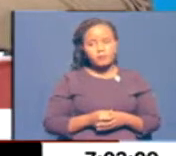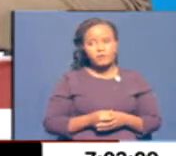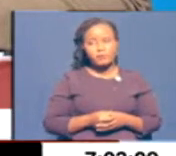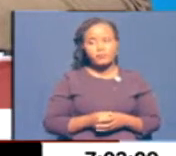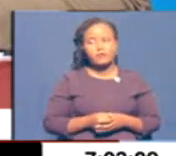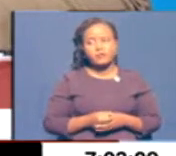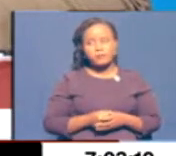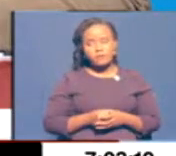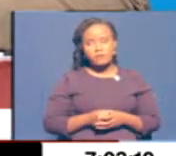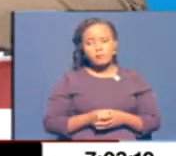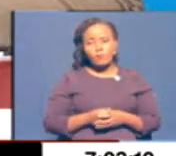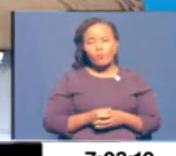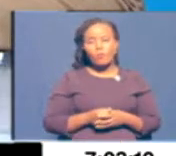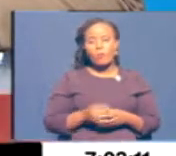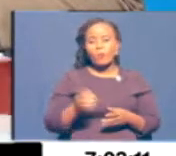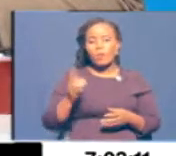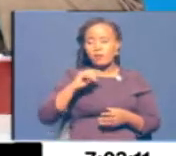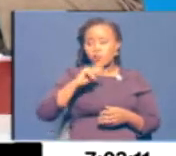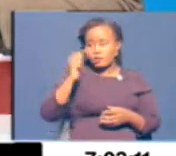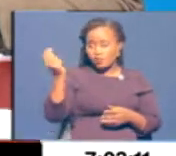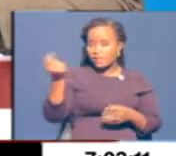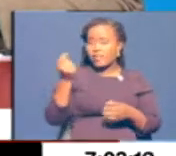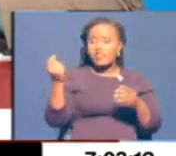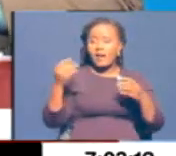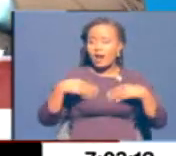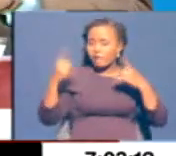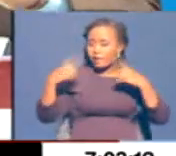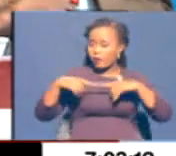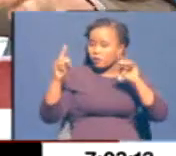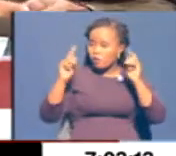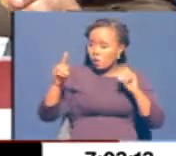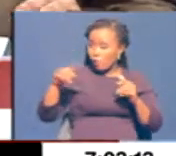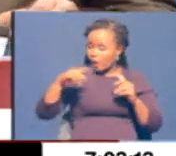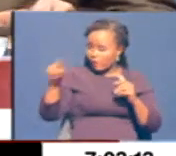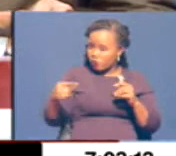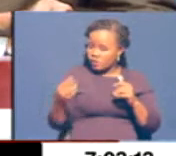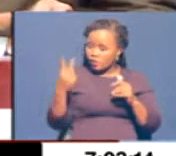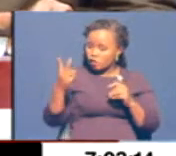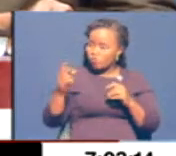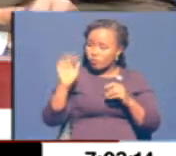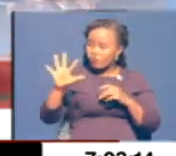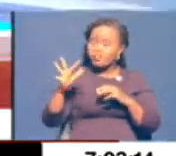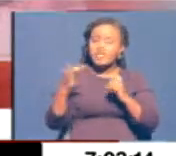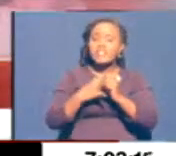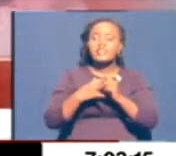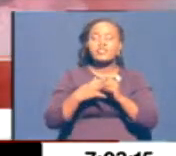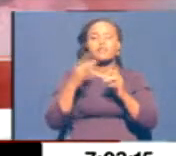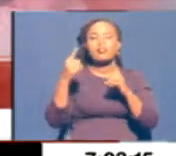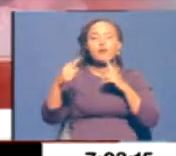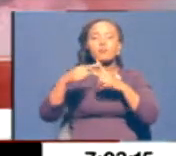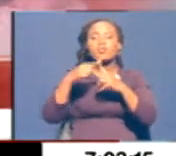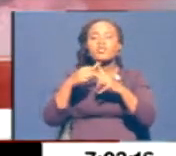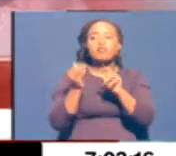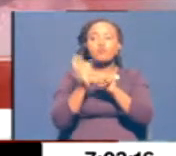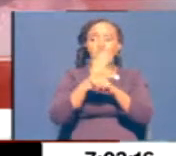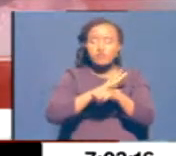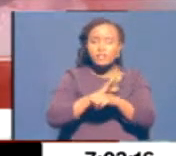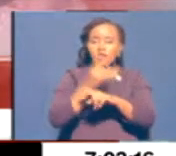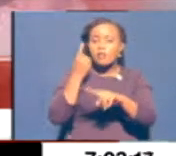Na Kenya imerekodi visa vipya 1258 vya maambukizi ya COVID-19 kutoka kwa